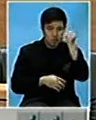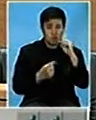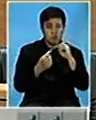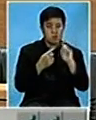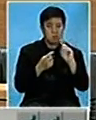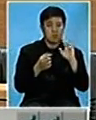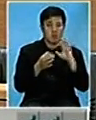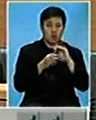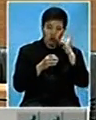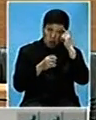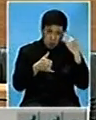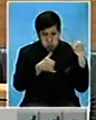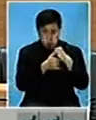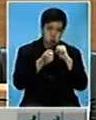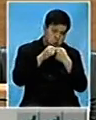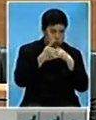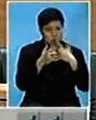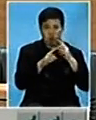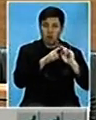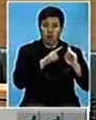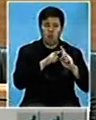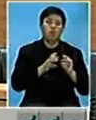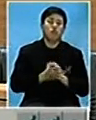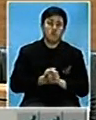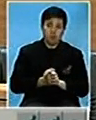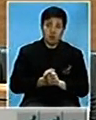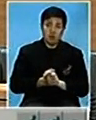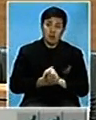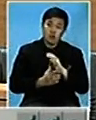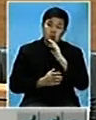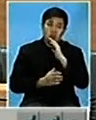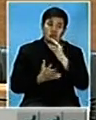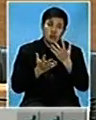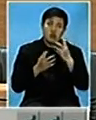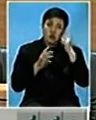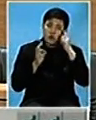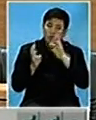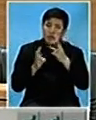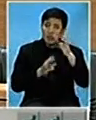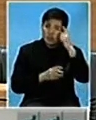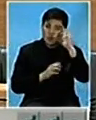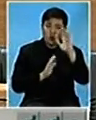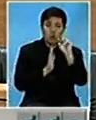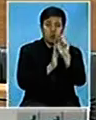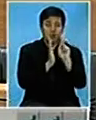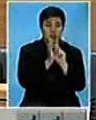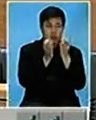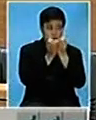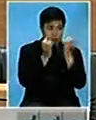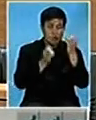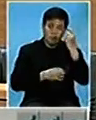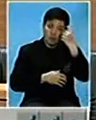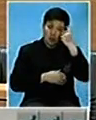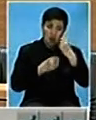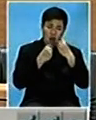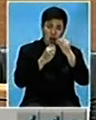ต้องทำร้ายซึ่งกันและกันได้เมื่อเป็นเช่นนี้หลักคิดของรัฐธรรมนูญจึงได้มีการก